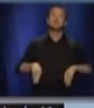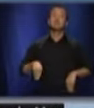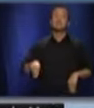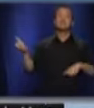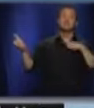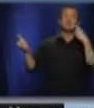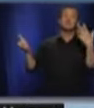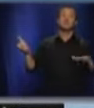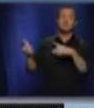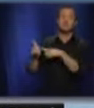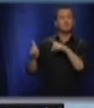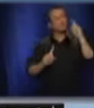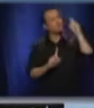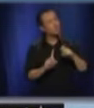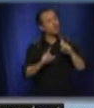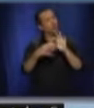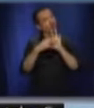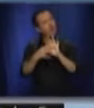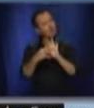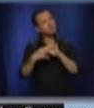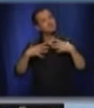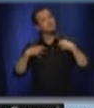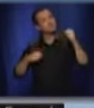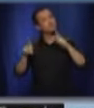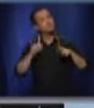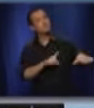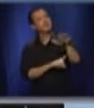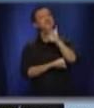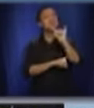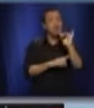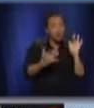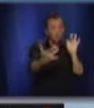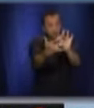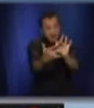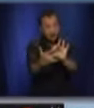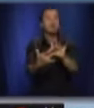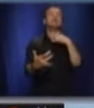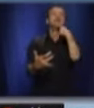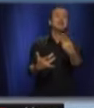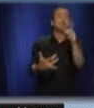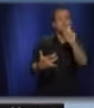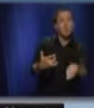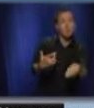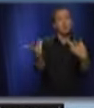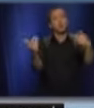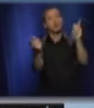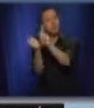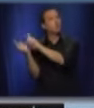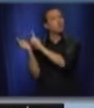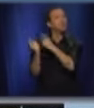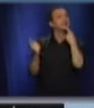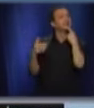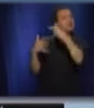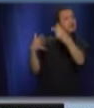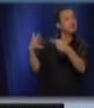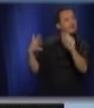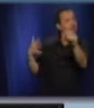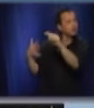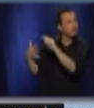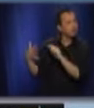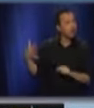avec les équipes de santé publique. C'est la seule façon de détecter des cas qui ont été en contact avec